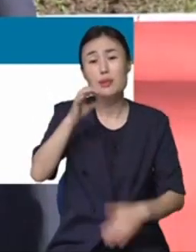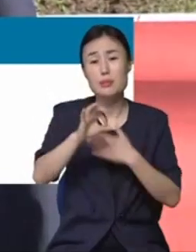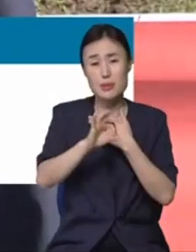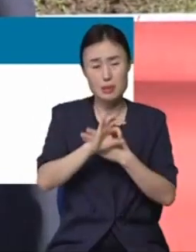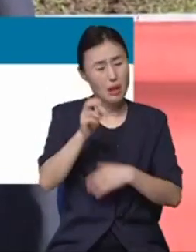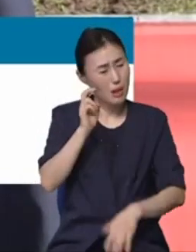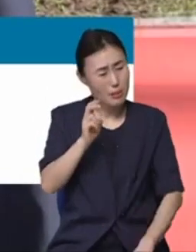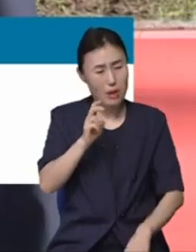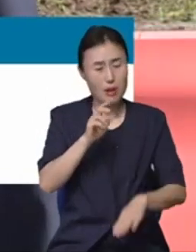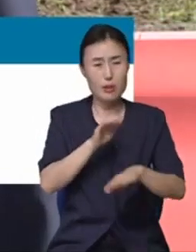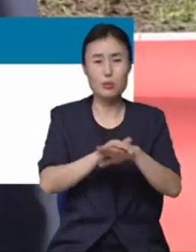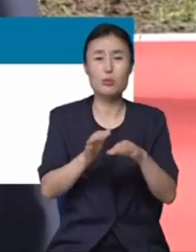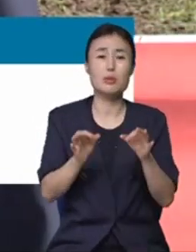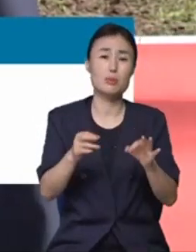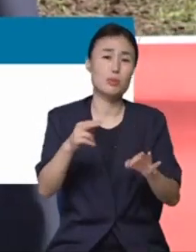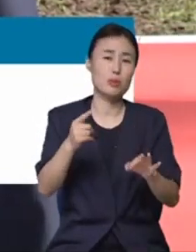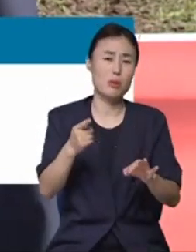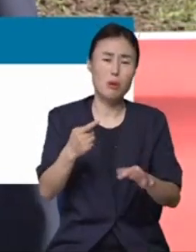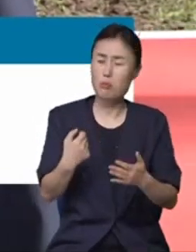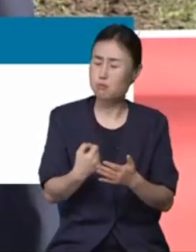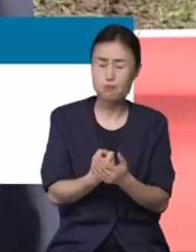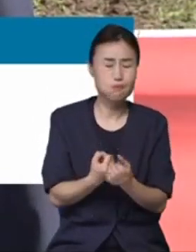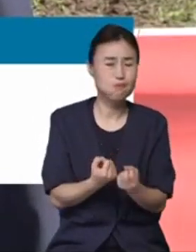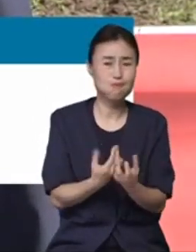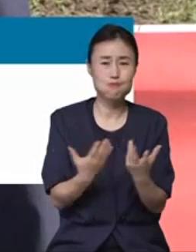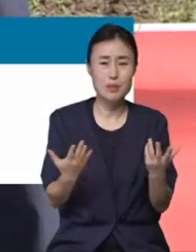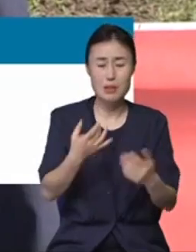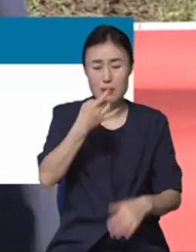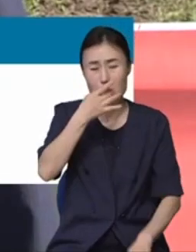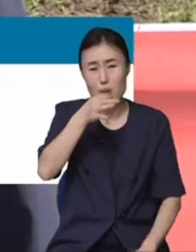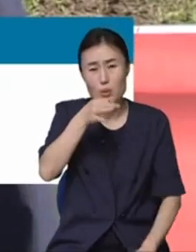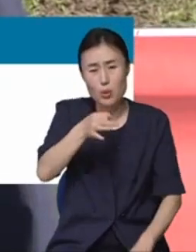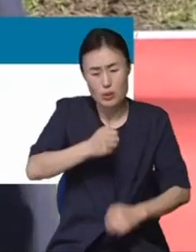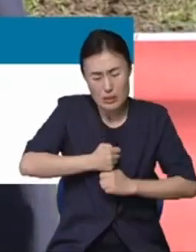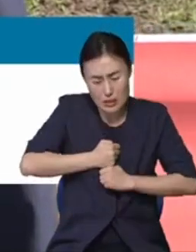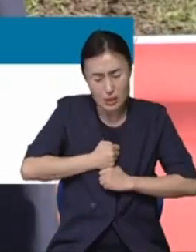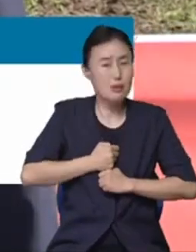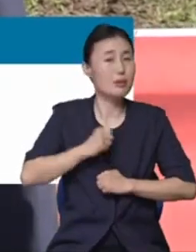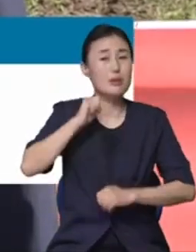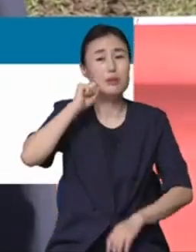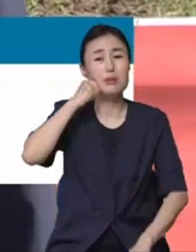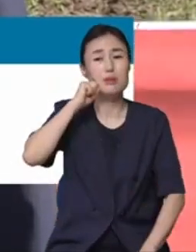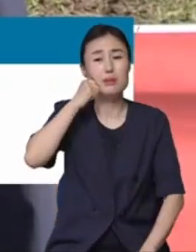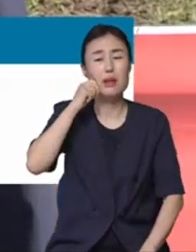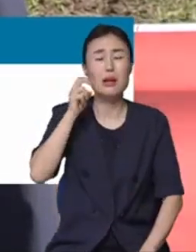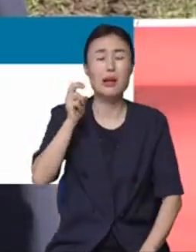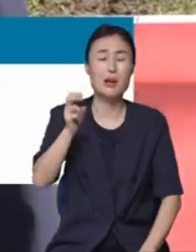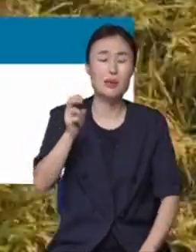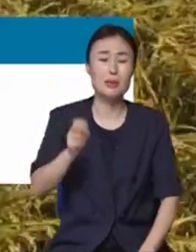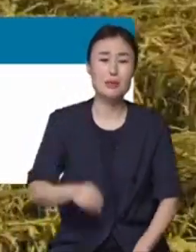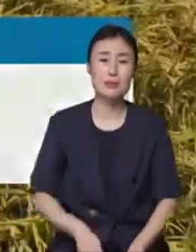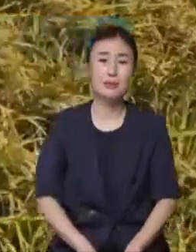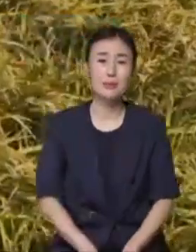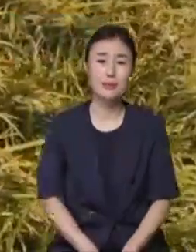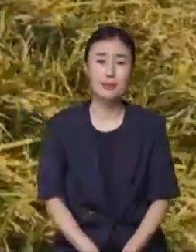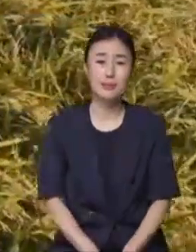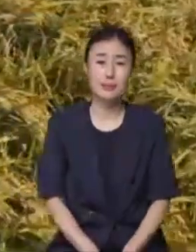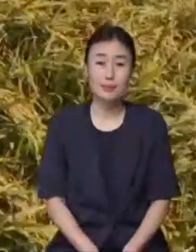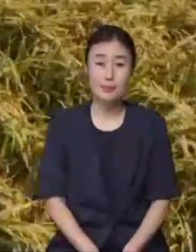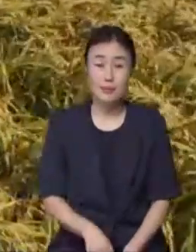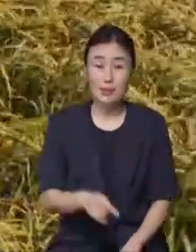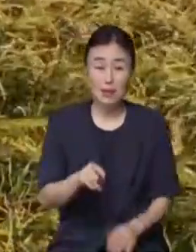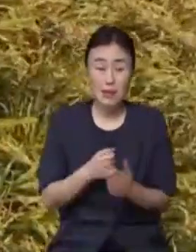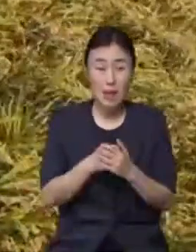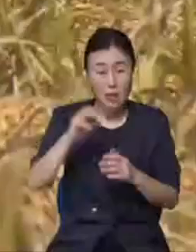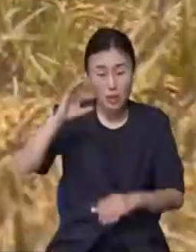아마 농협도 아쉽게도 쌀값 지지를 못할 수밖에 없다. 저는 그렇게 생각을 해봅니다. 더욱이